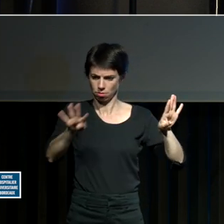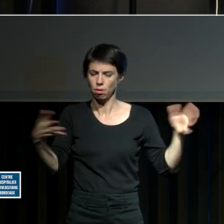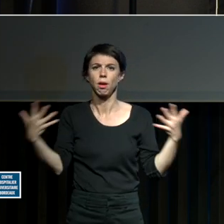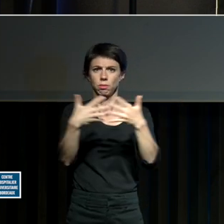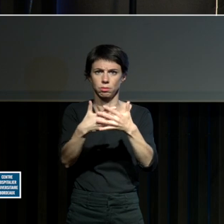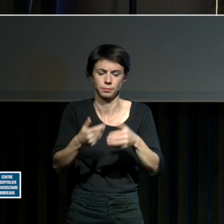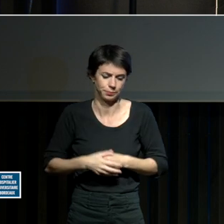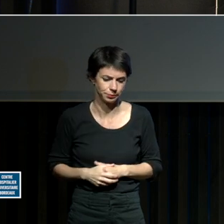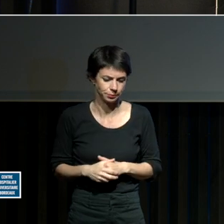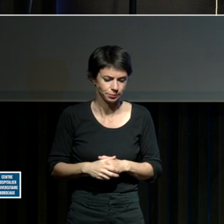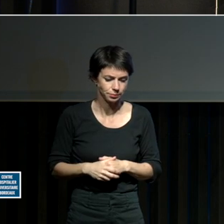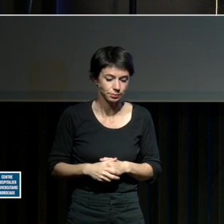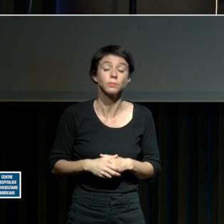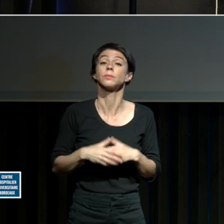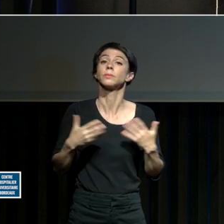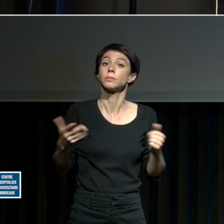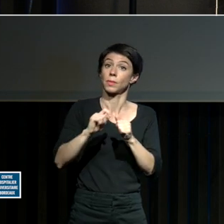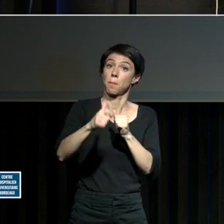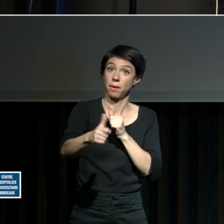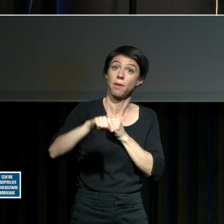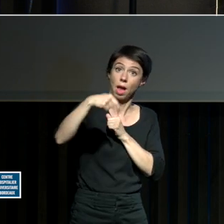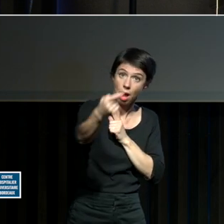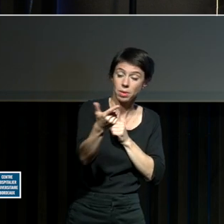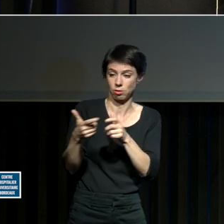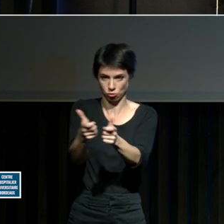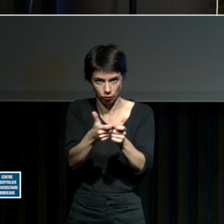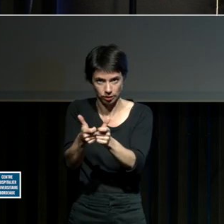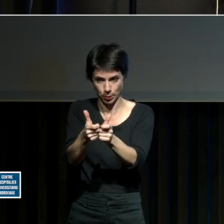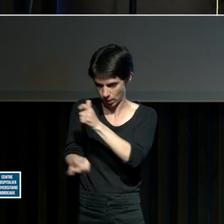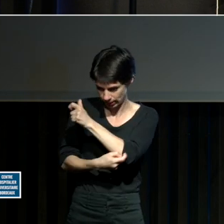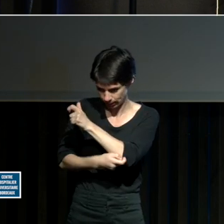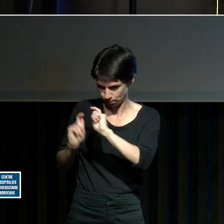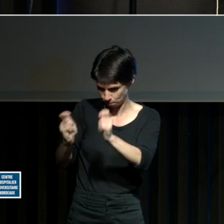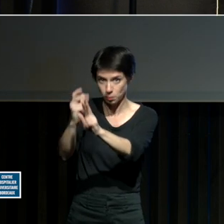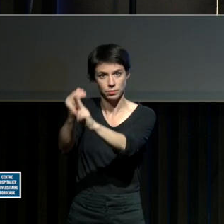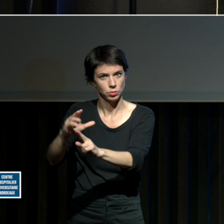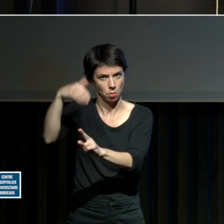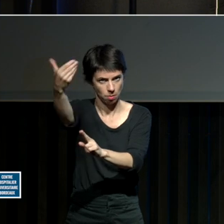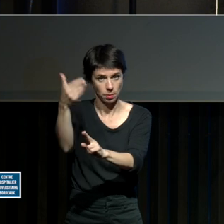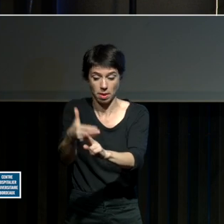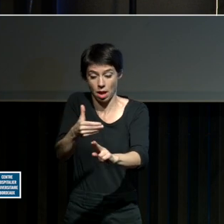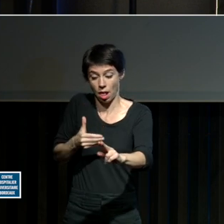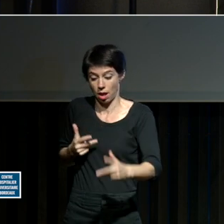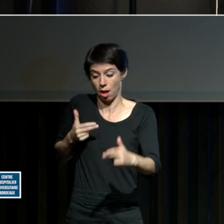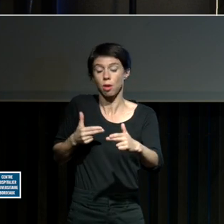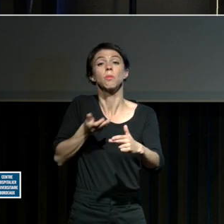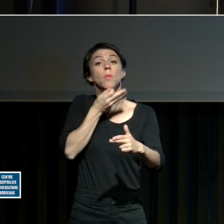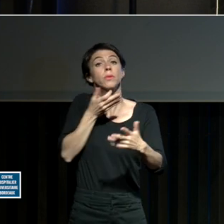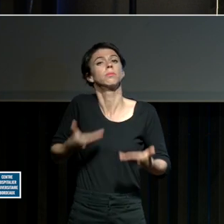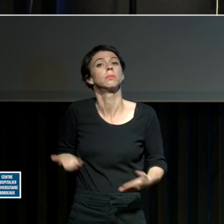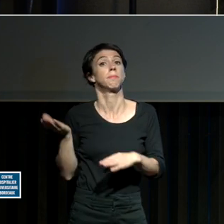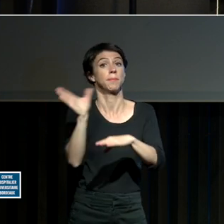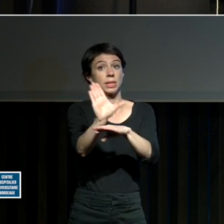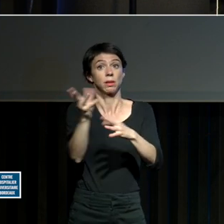plus particulièrement de la question de l'addiction aux jeux vidéo, je vous propose de maintenant présenter succinctement le